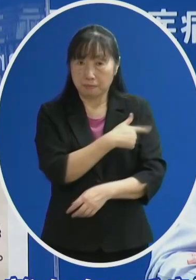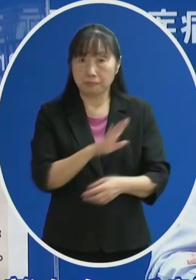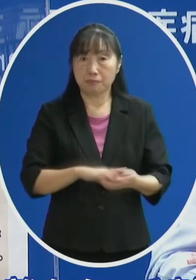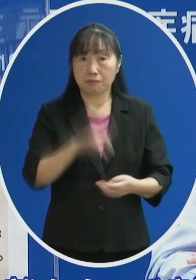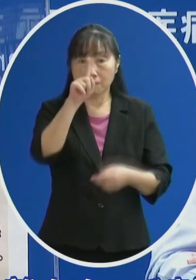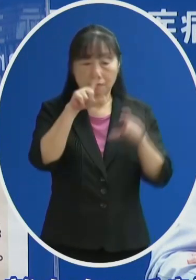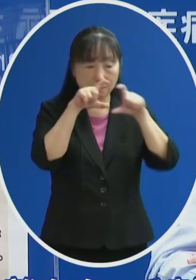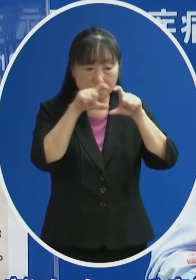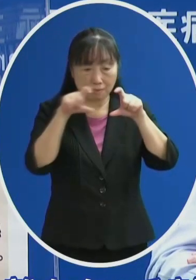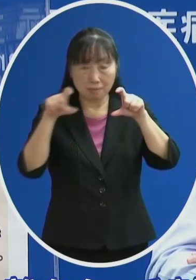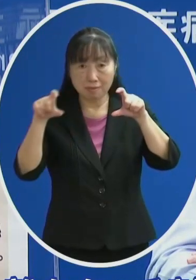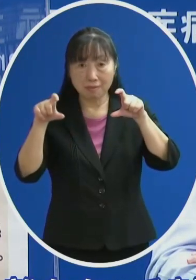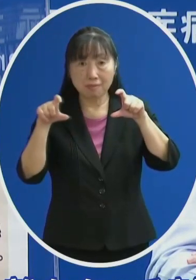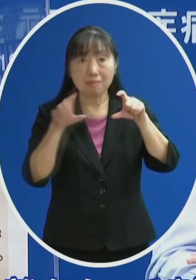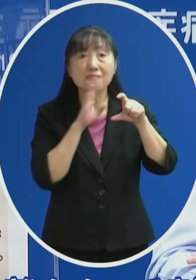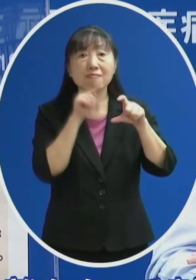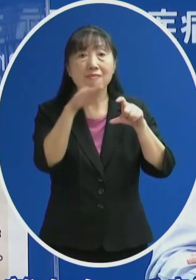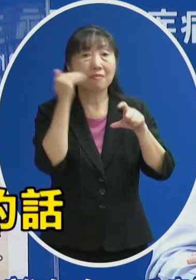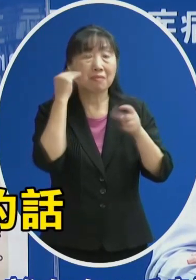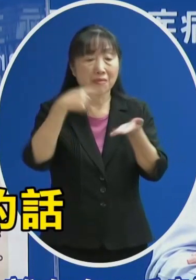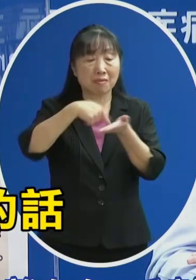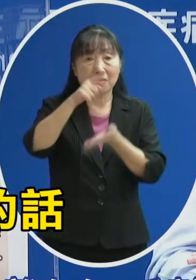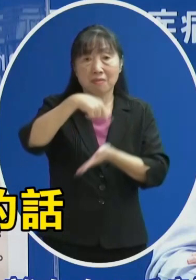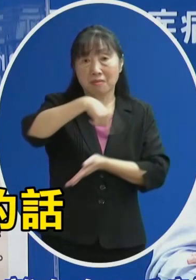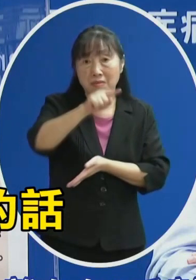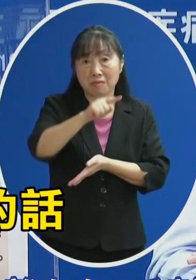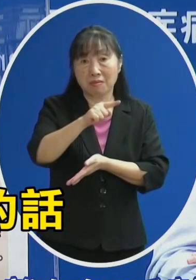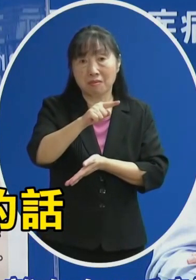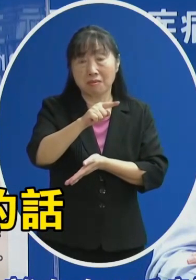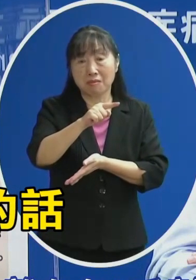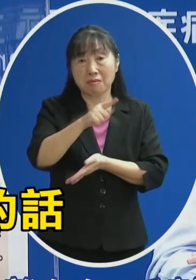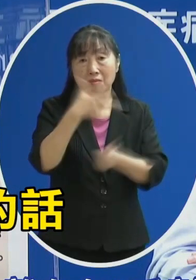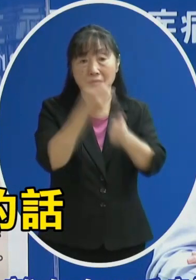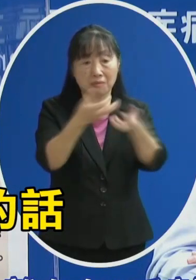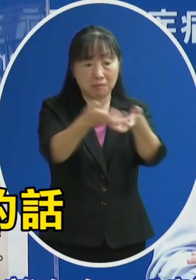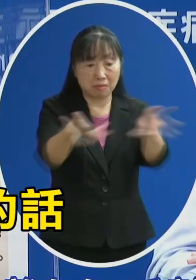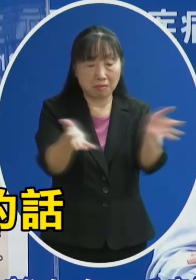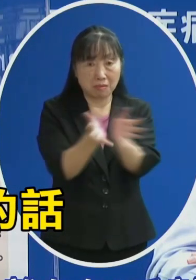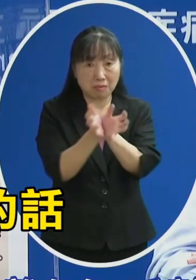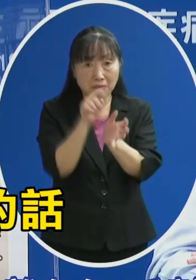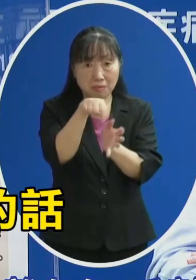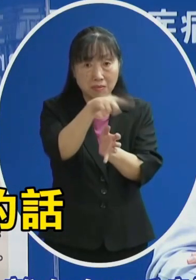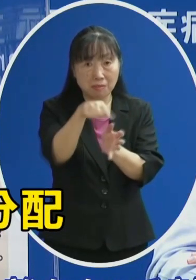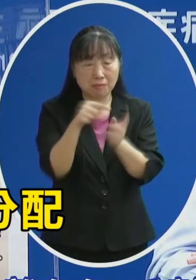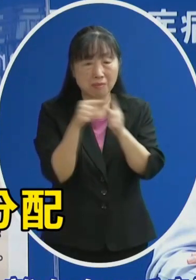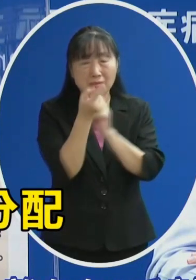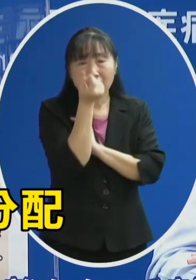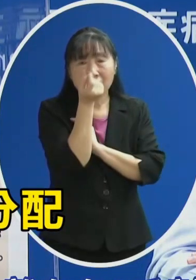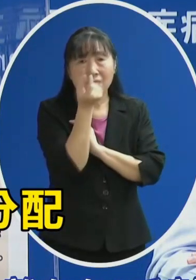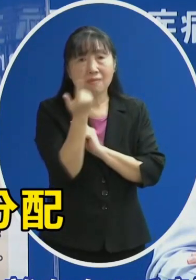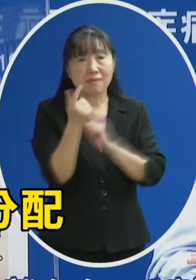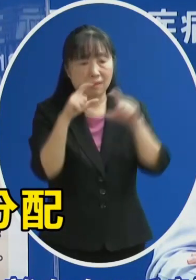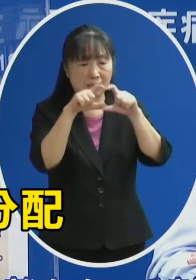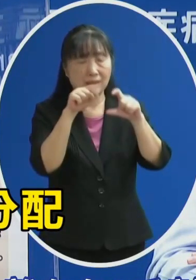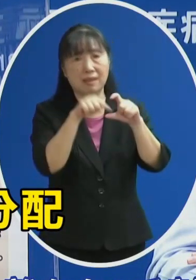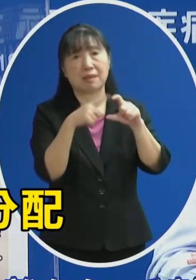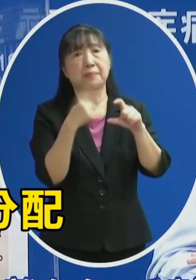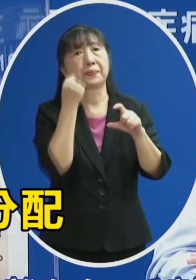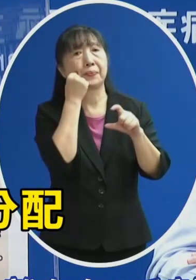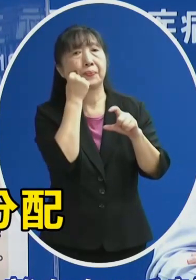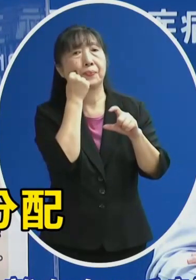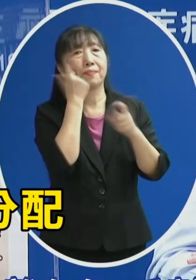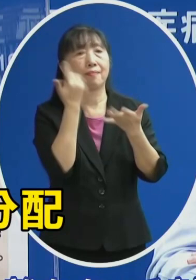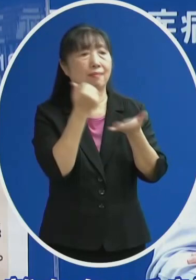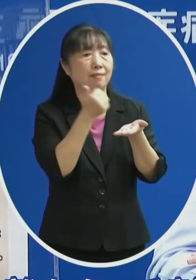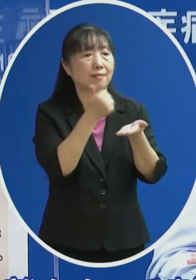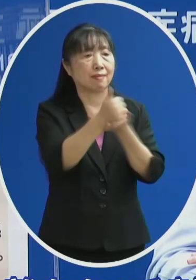哈，一瓶一瓶的。好，如果他一次去，他能够打的对象群非常的窄的话，那疫苗就很难做一个有